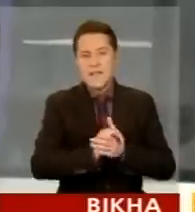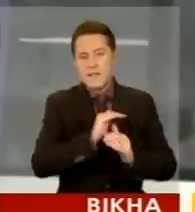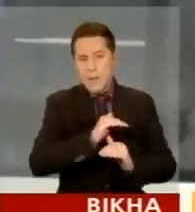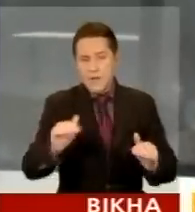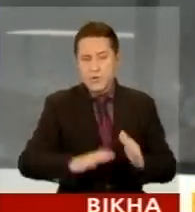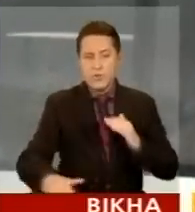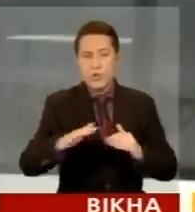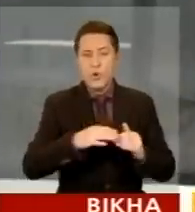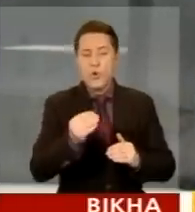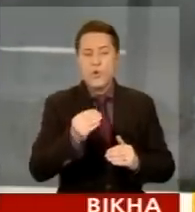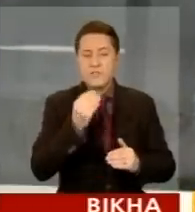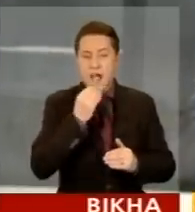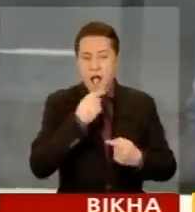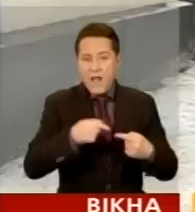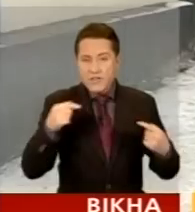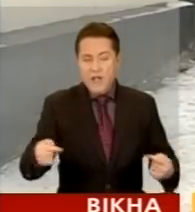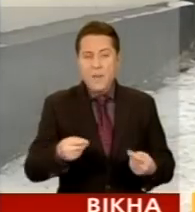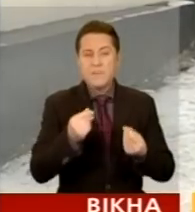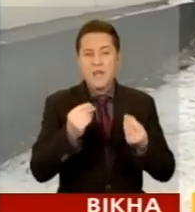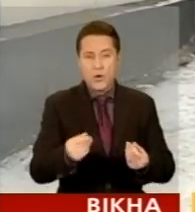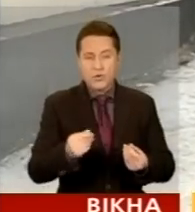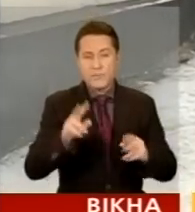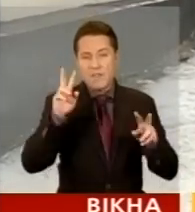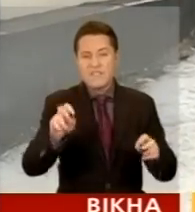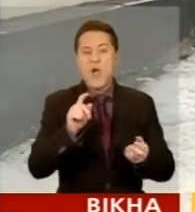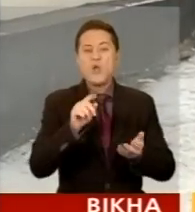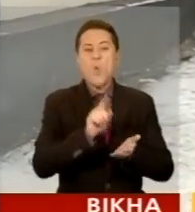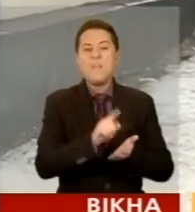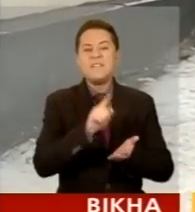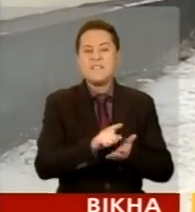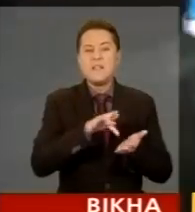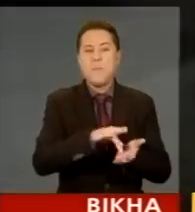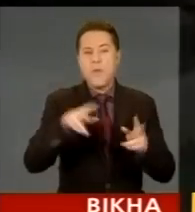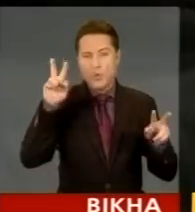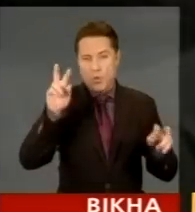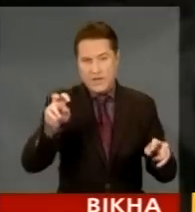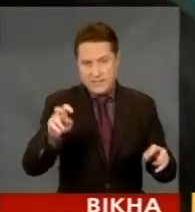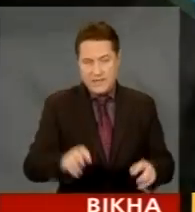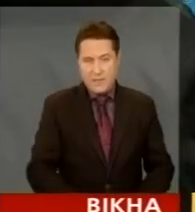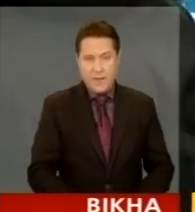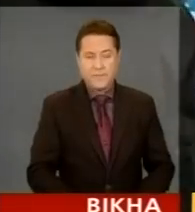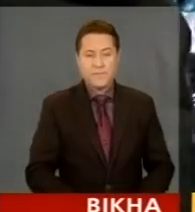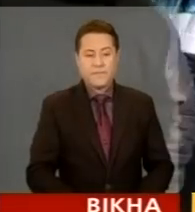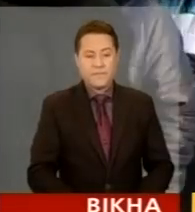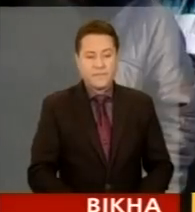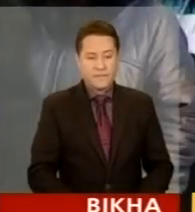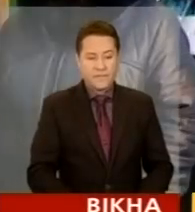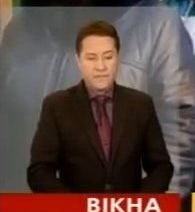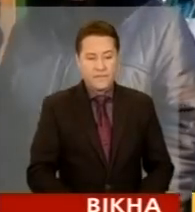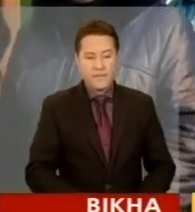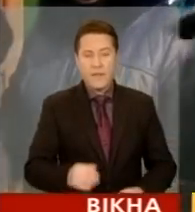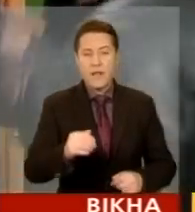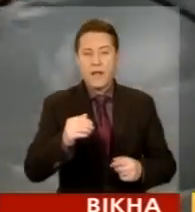харчі або по гроші. Деякі жартома називають себе пенсійними туристами. Вони, граючись, обминають спробу урядовців викорінити пенсійний туризм